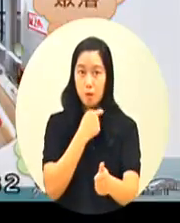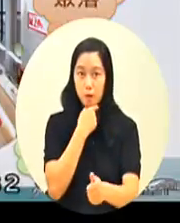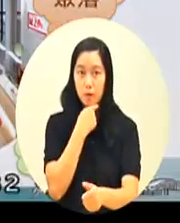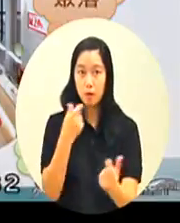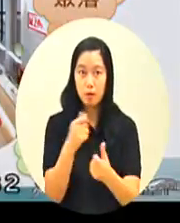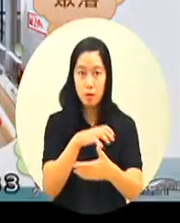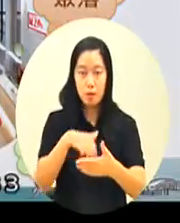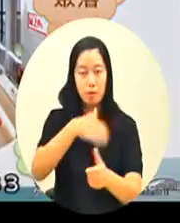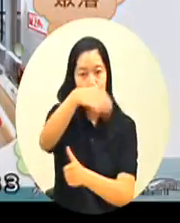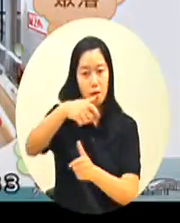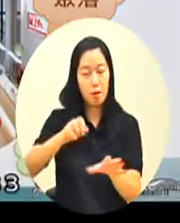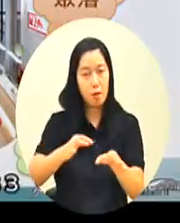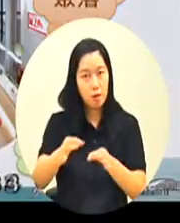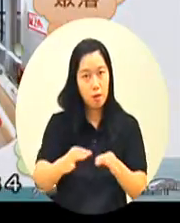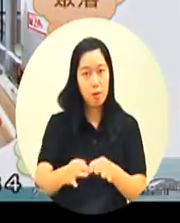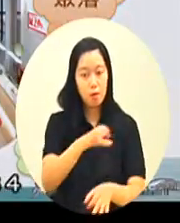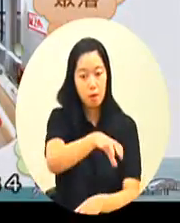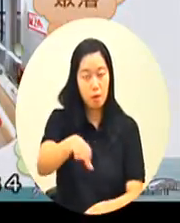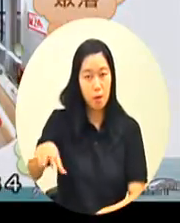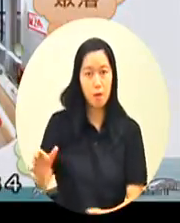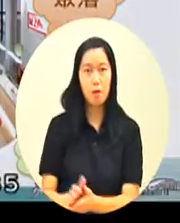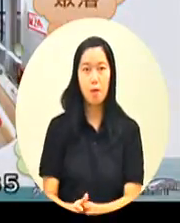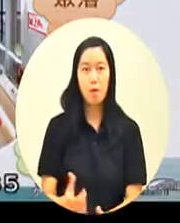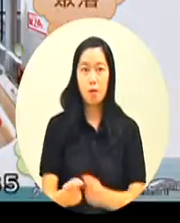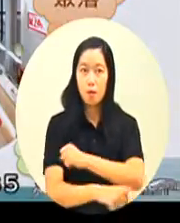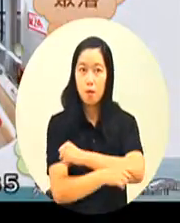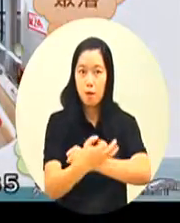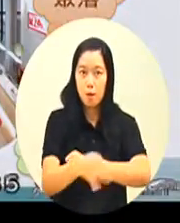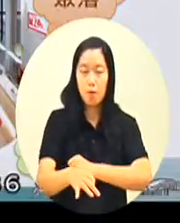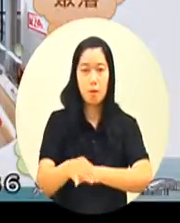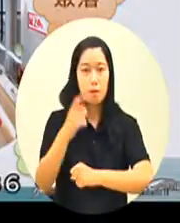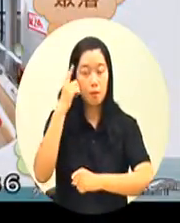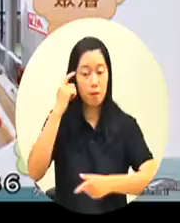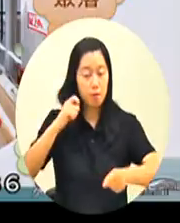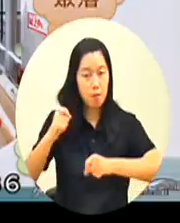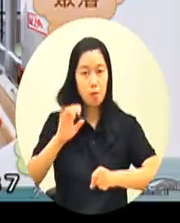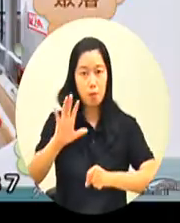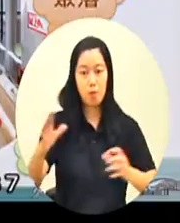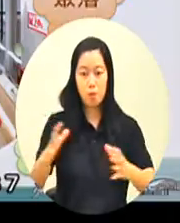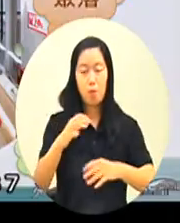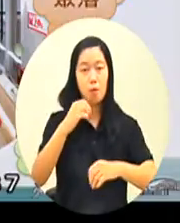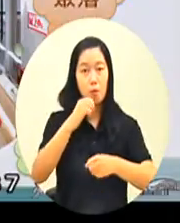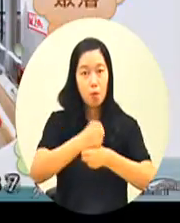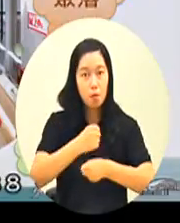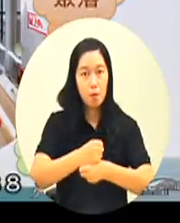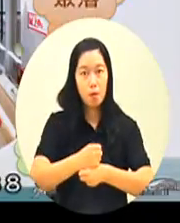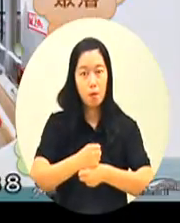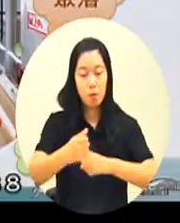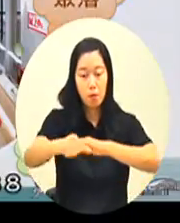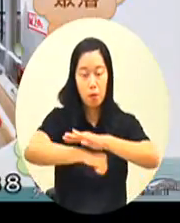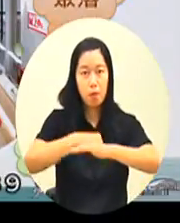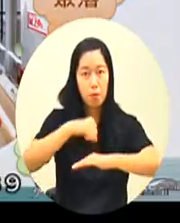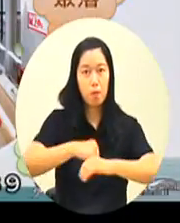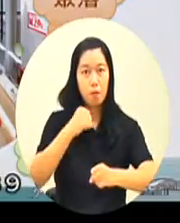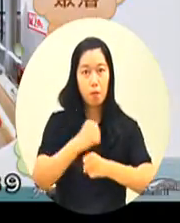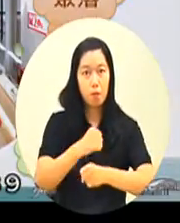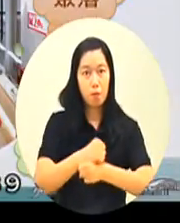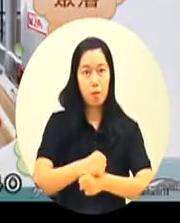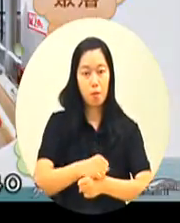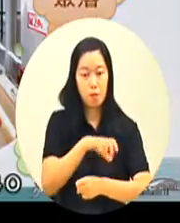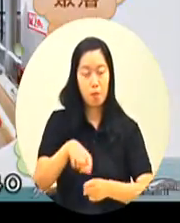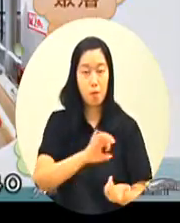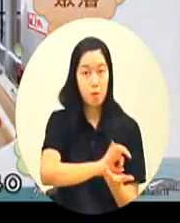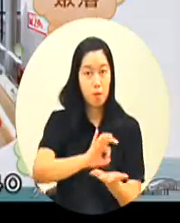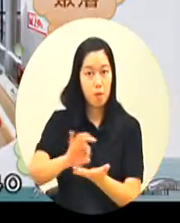招商落点、天使基金，我们跟国发会的天使计划有合作，还有创新团队进驻创客的 Coworking Space 的使